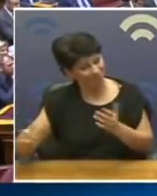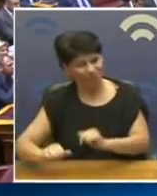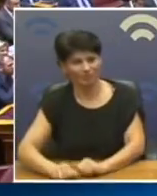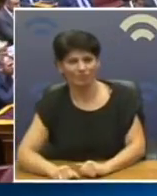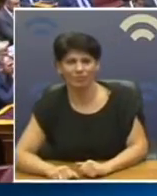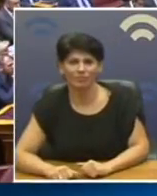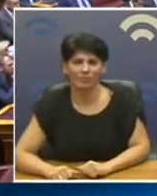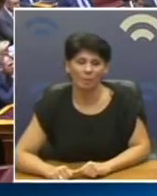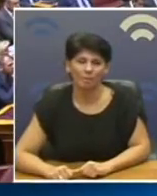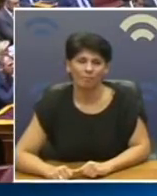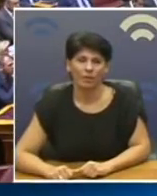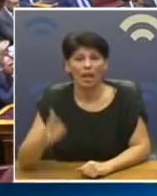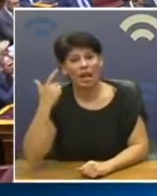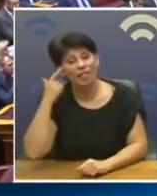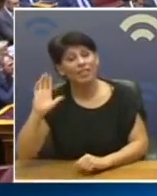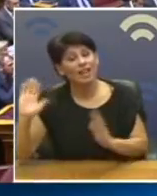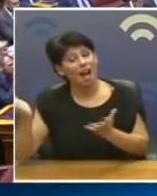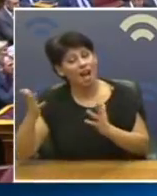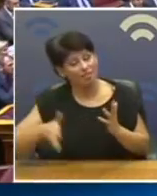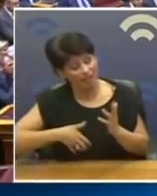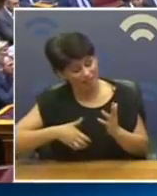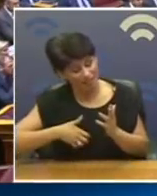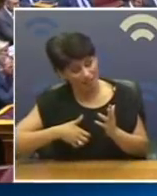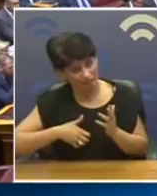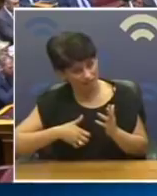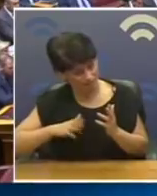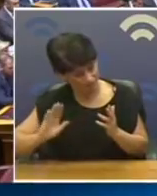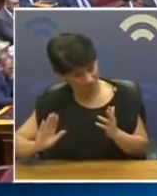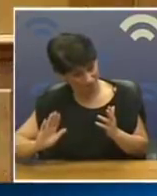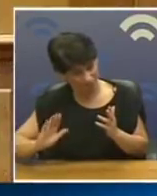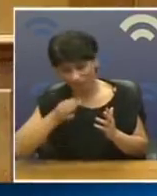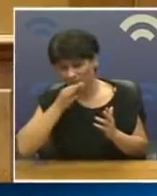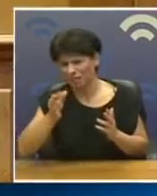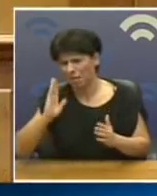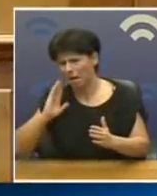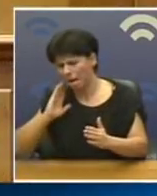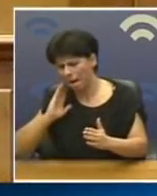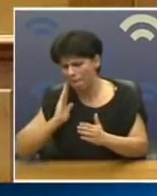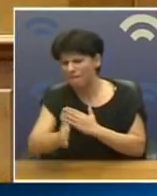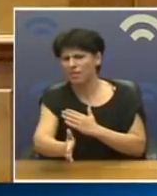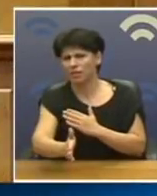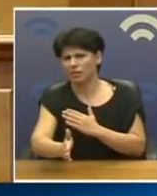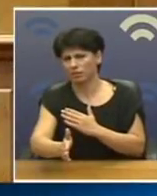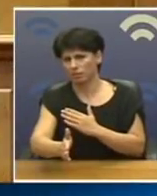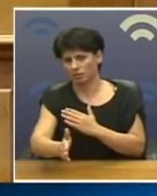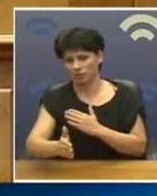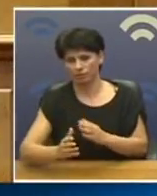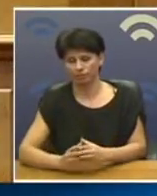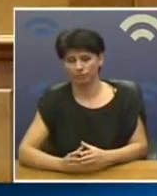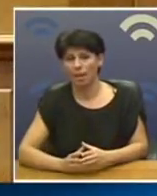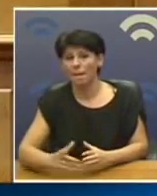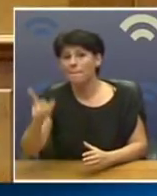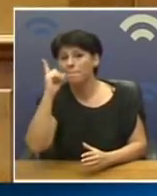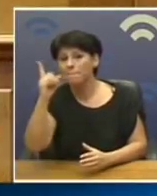Δεν ξέρω αν θα γελάσετε λέγοντας και θα το πω ευθύς αμέσως, ότι μία από